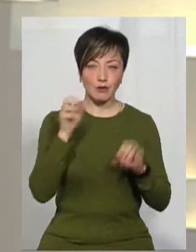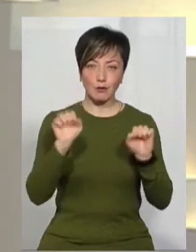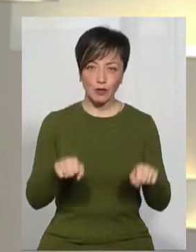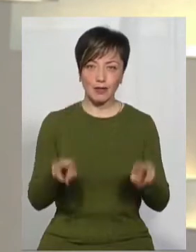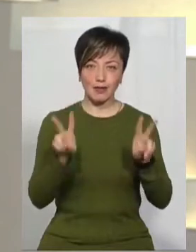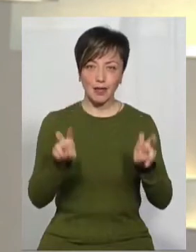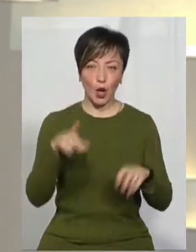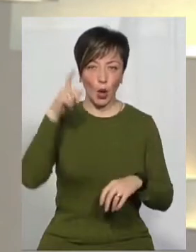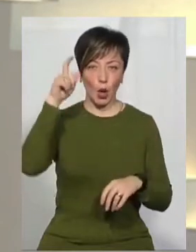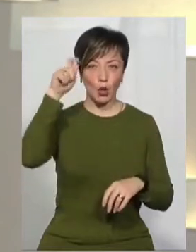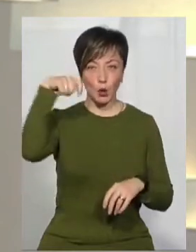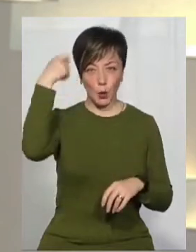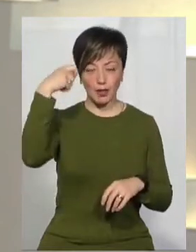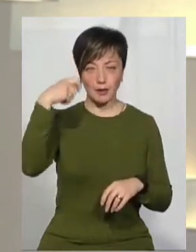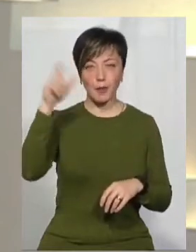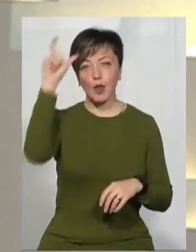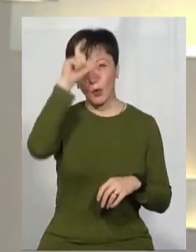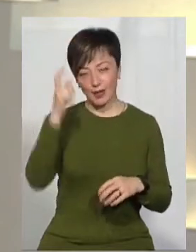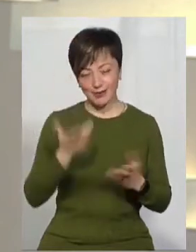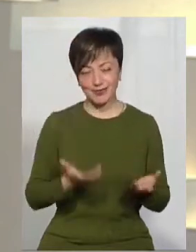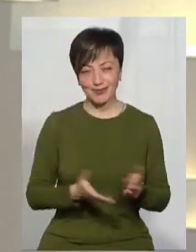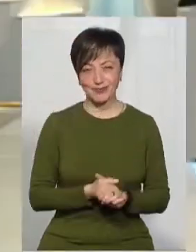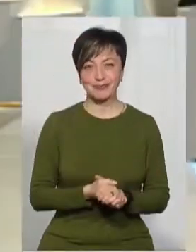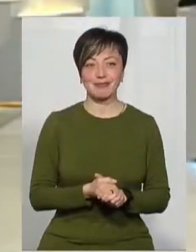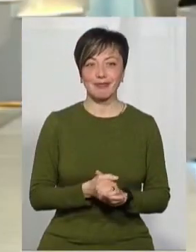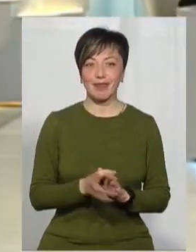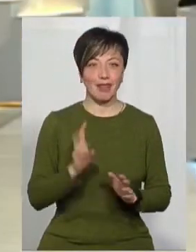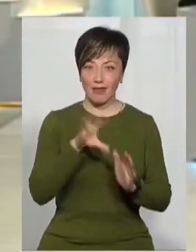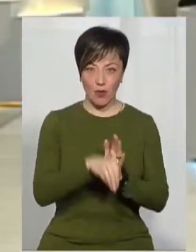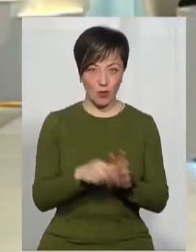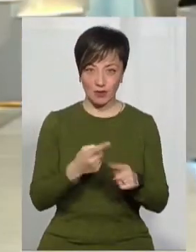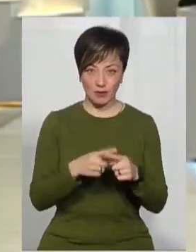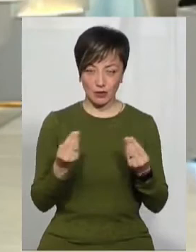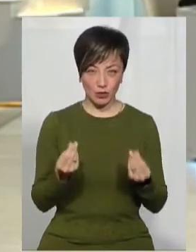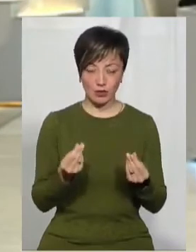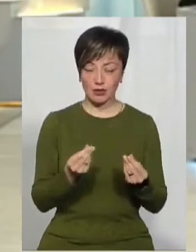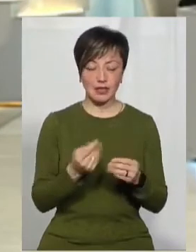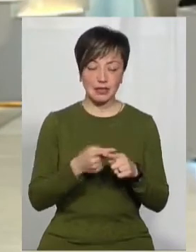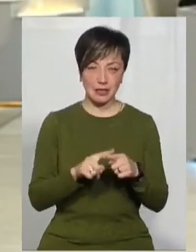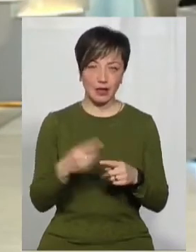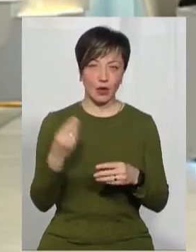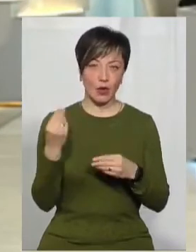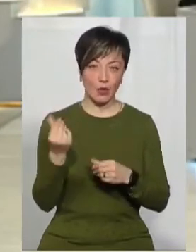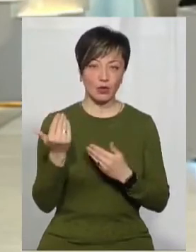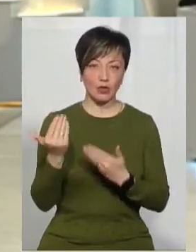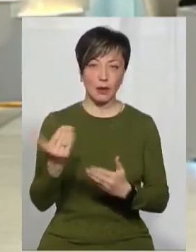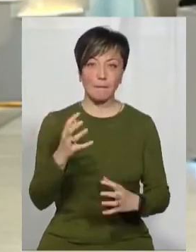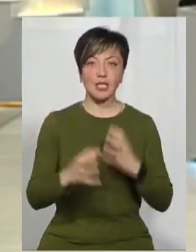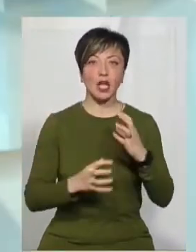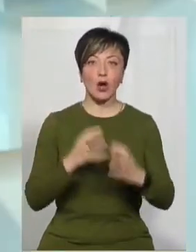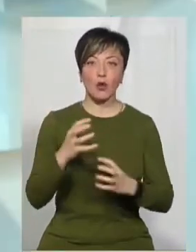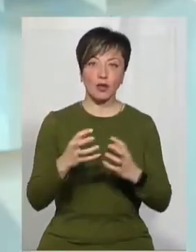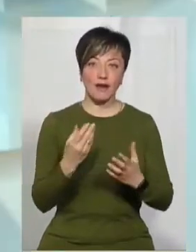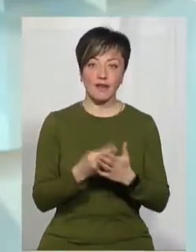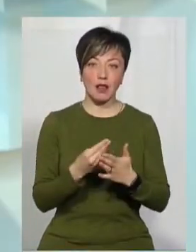ймовірно, можуть назвати турецькою. Так? Так. Ну, я розумію, скоріш за все ж не входить вона в ті кошти, що ми не говоримо, входить. Це кошти